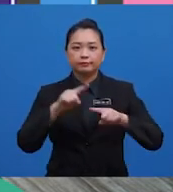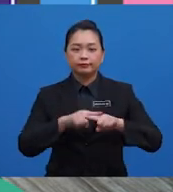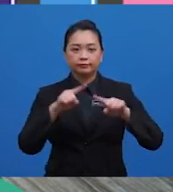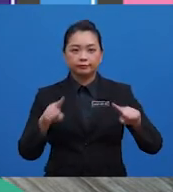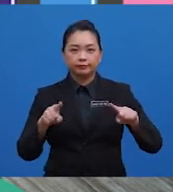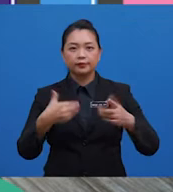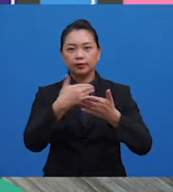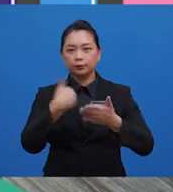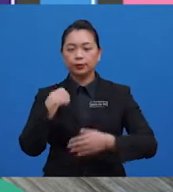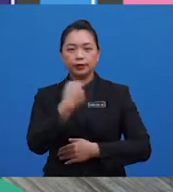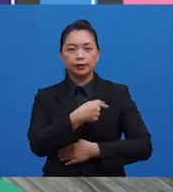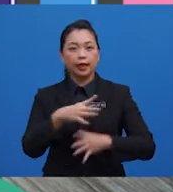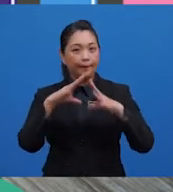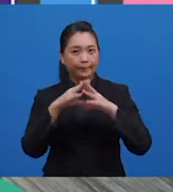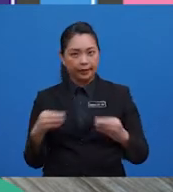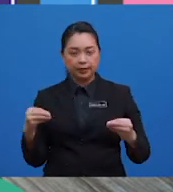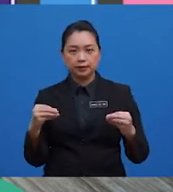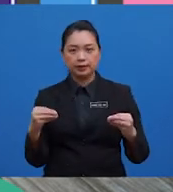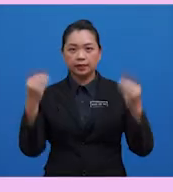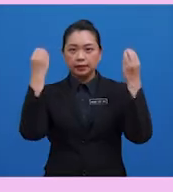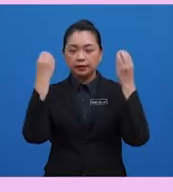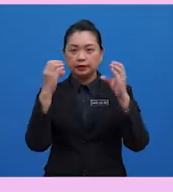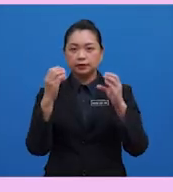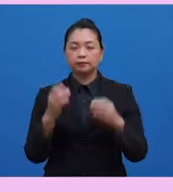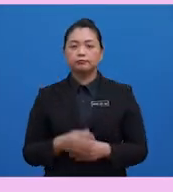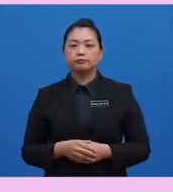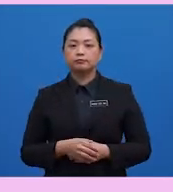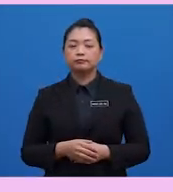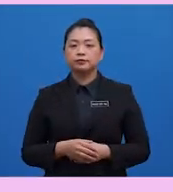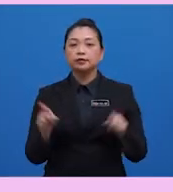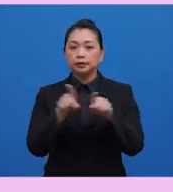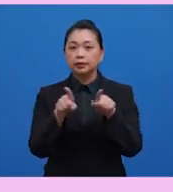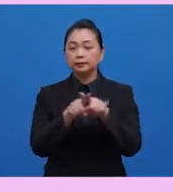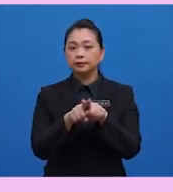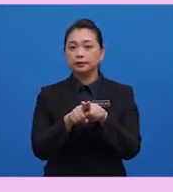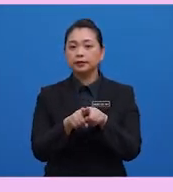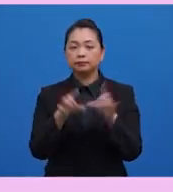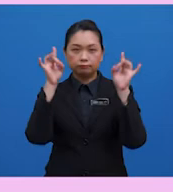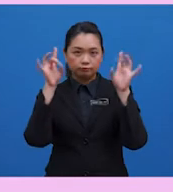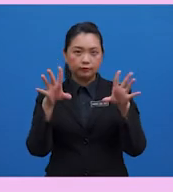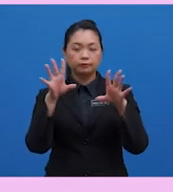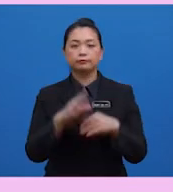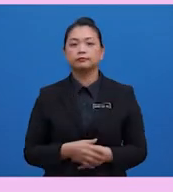Namun, sebelum kelas kita berakhir pada hari ini, marilah kita bersama-sama menguji minda kita.